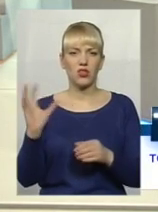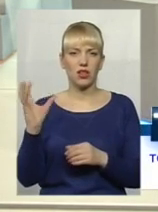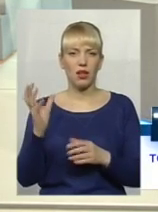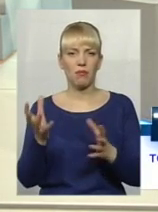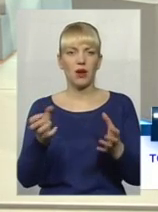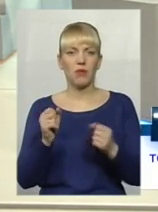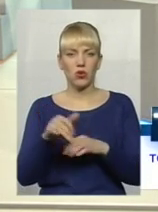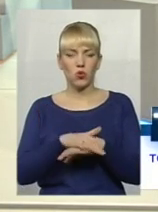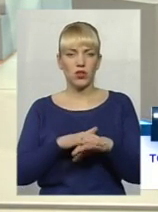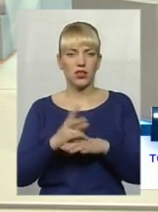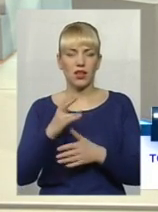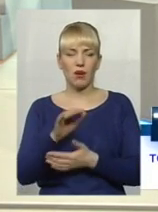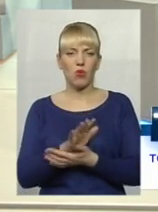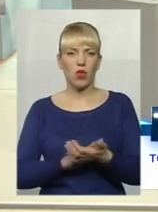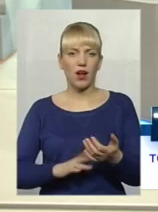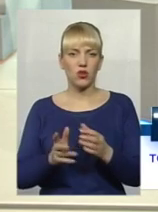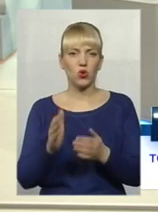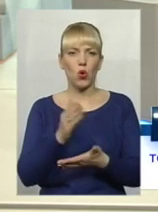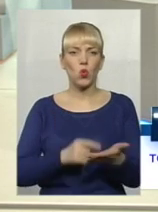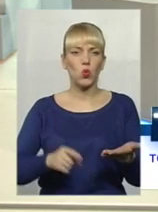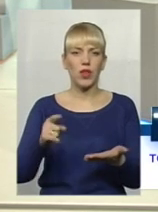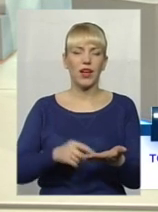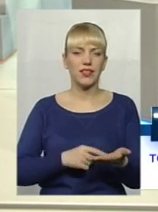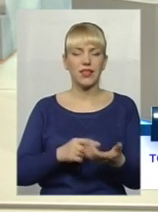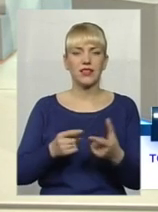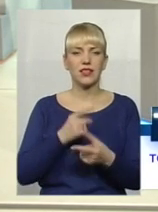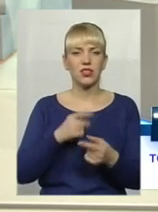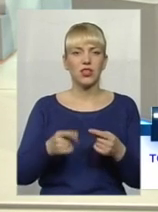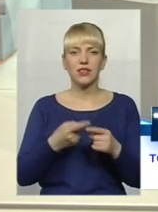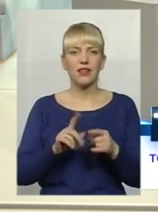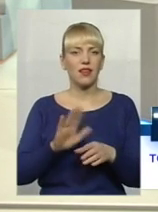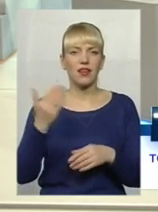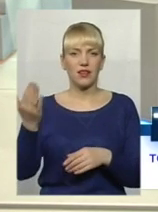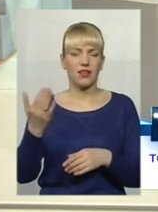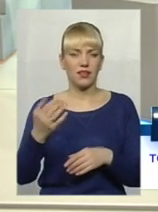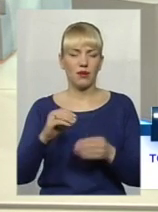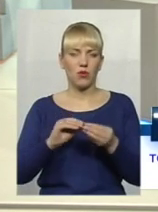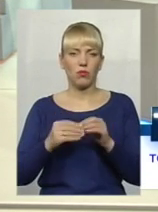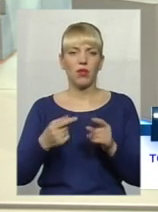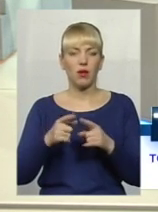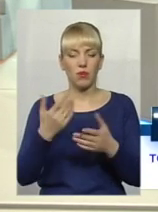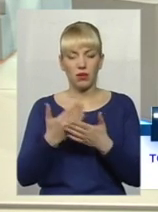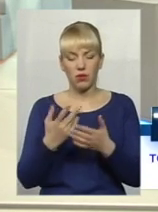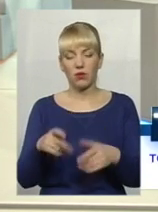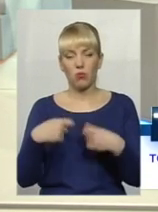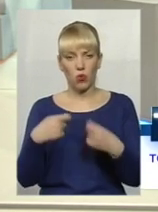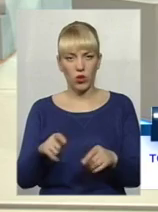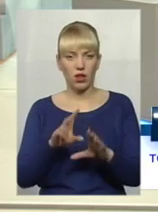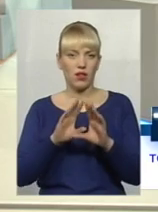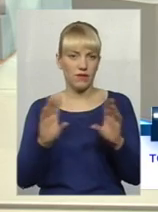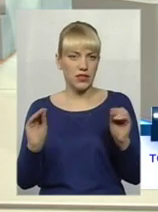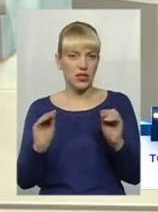у населення для подальшої утилізації? Чи це вже не їхні проблеми? От вони продали лампочку, ну і все, на